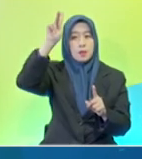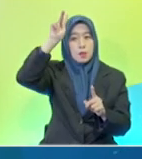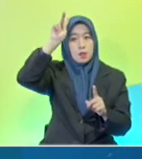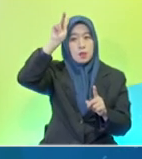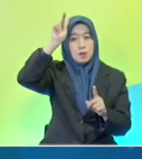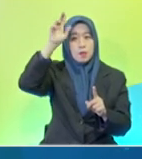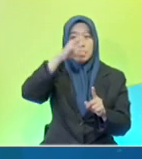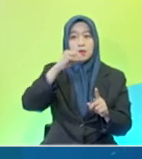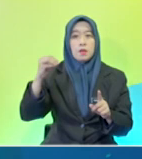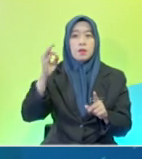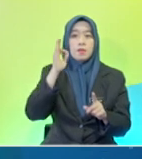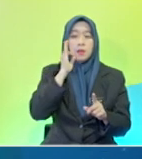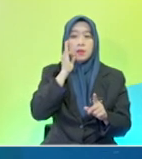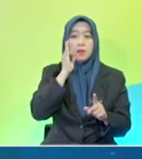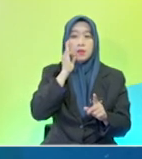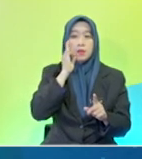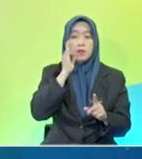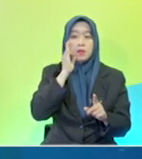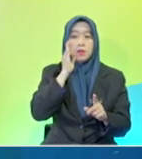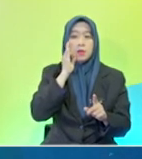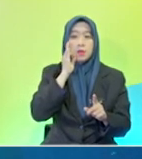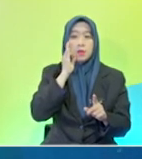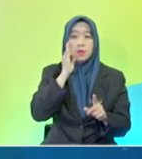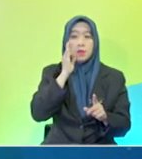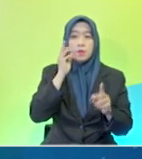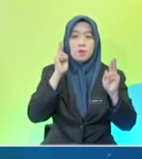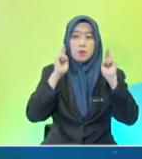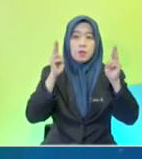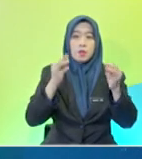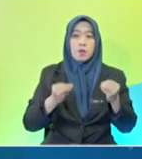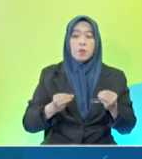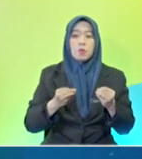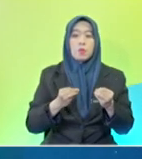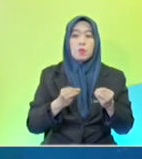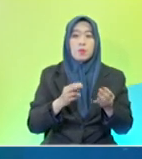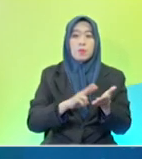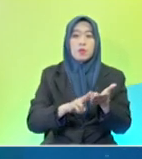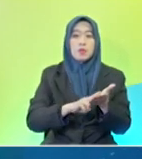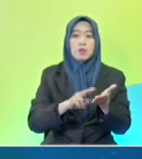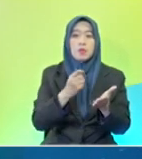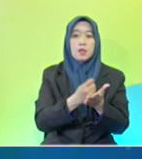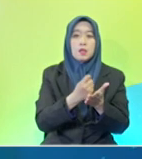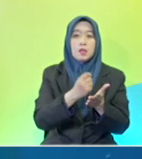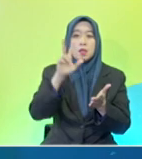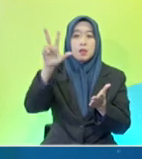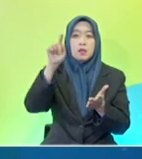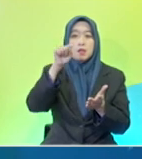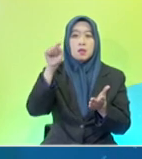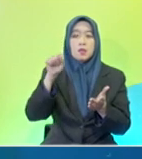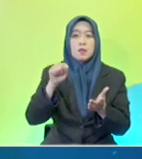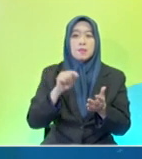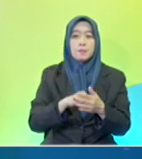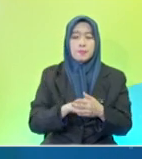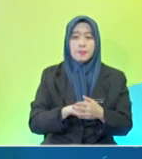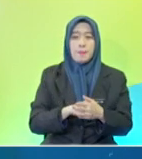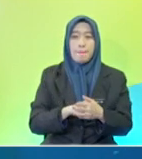Khalif dan juga Fatin, Ustazah mahu awak berhenti di tanda tiga titik yang pertama dahulu. Silakan, Khalif dan Fatin. Okey, kita baca serentak, okey? Ya?